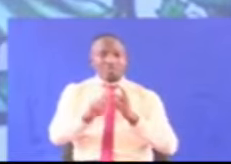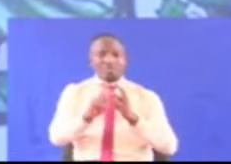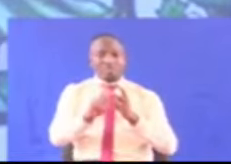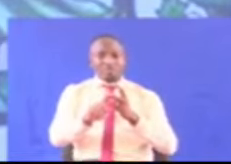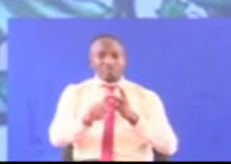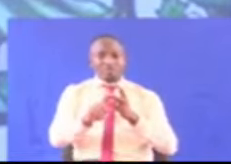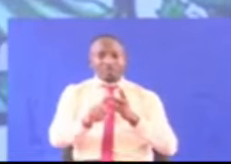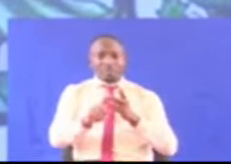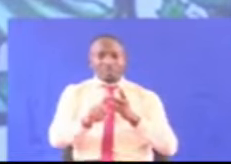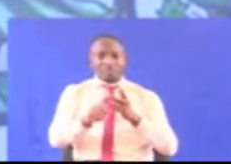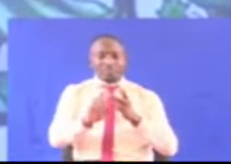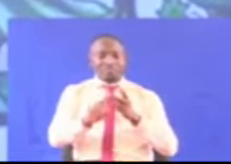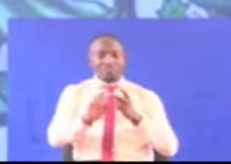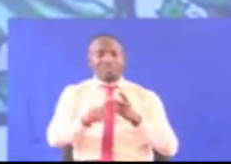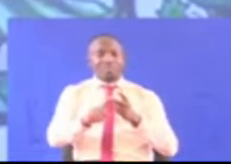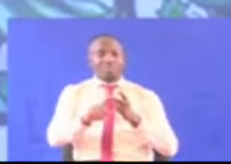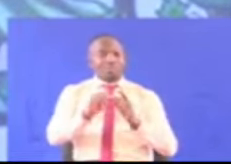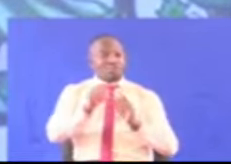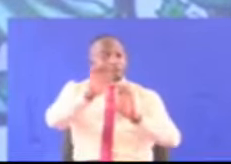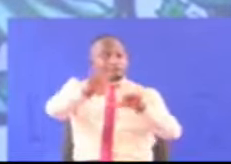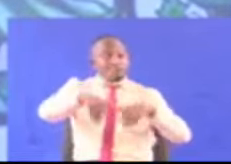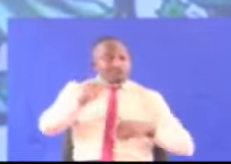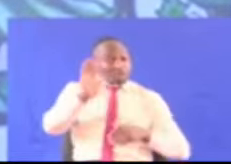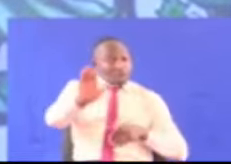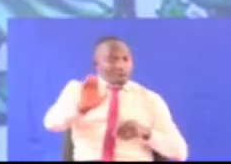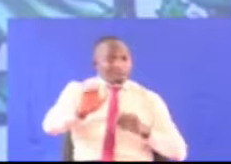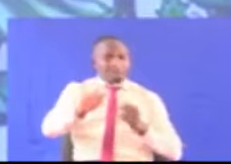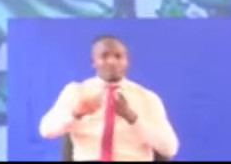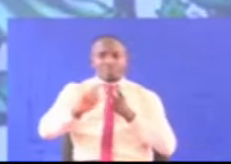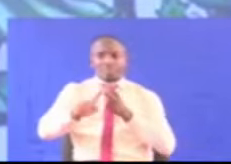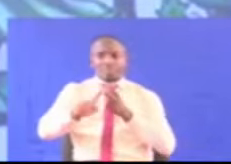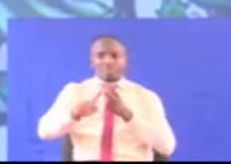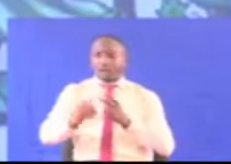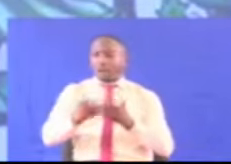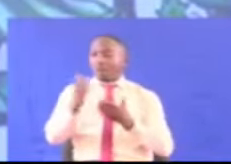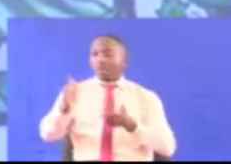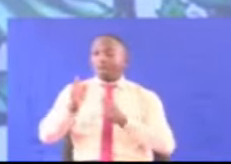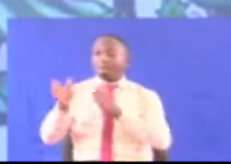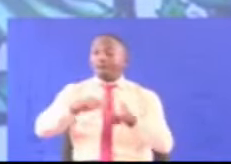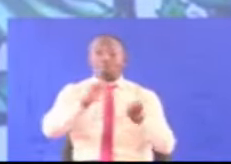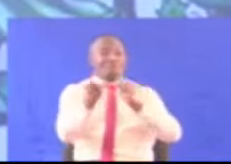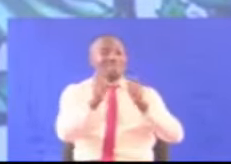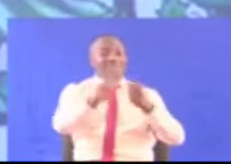huyu mbunge huyu inawezekana asiwepo, lakini ndio mbunge wao na hawana mpango wa kubadilisha.